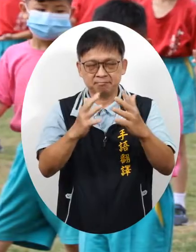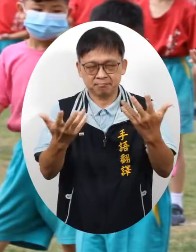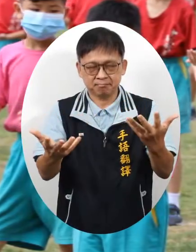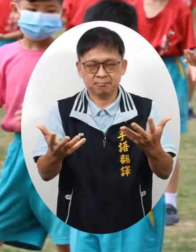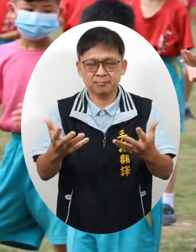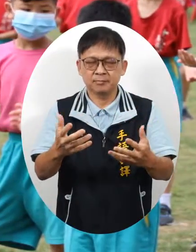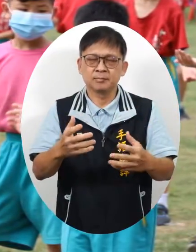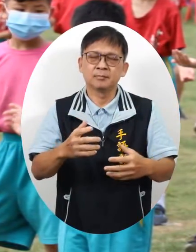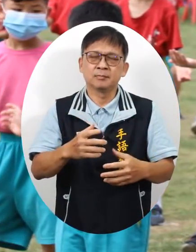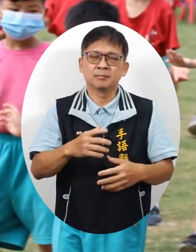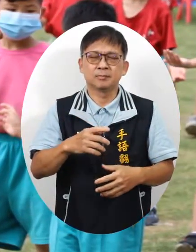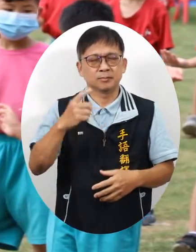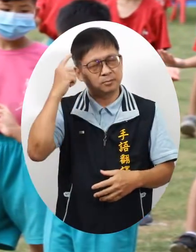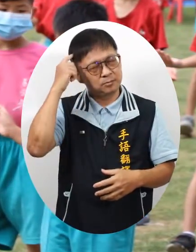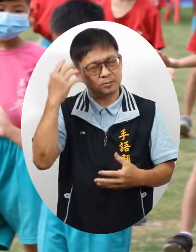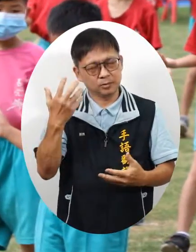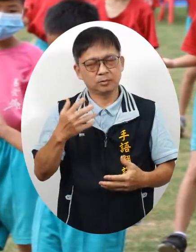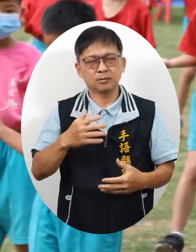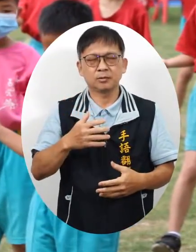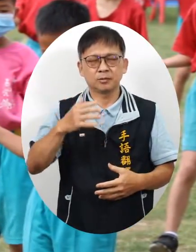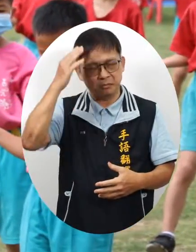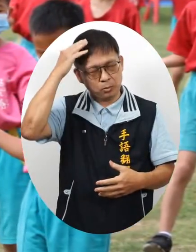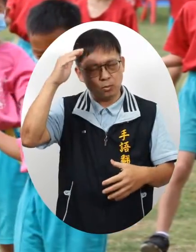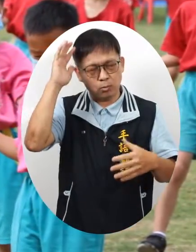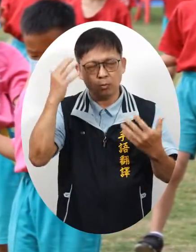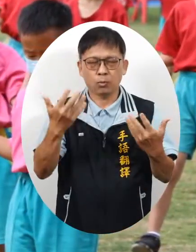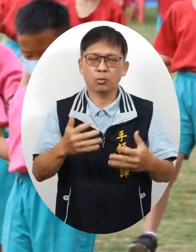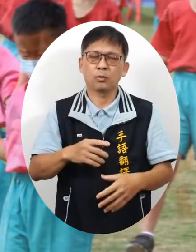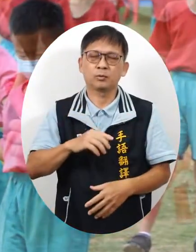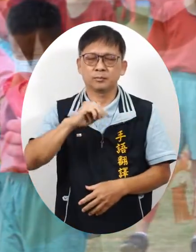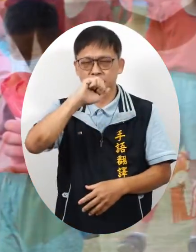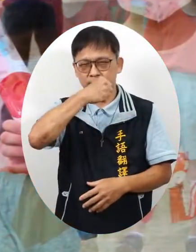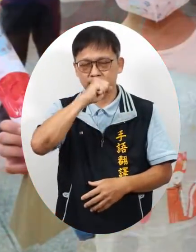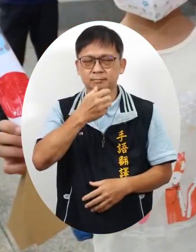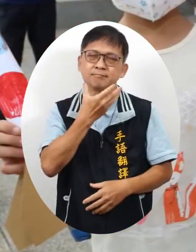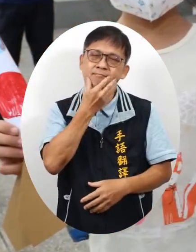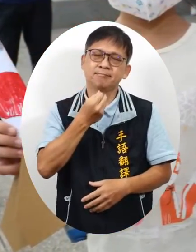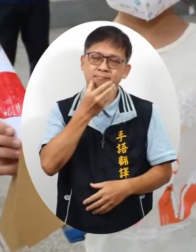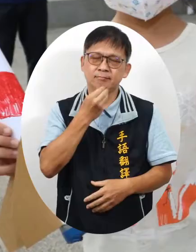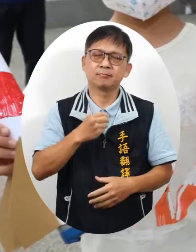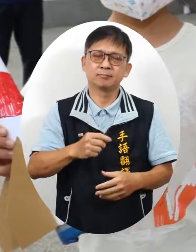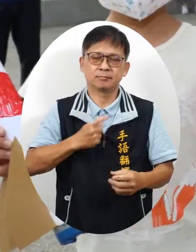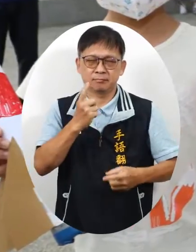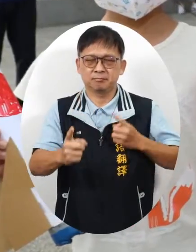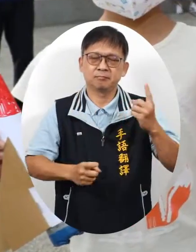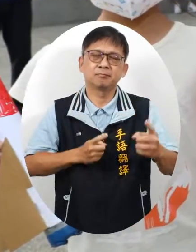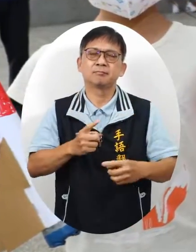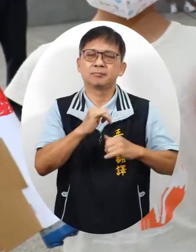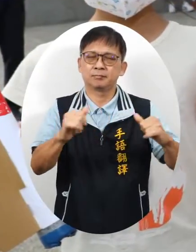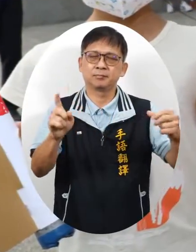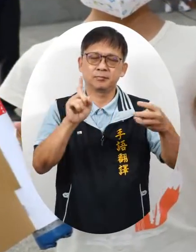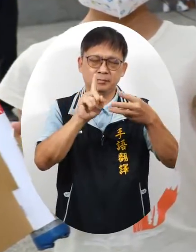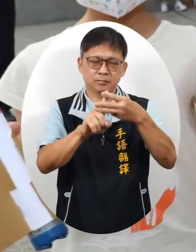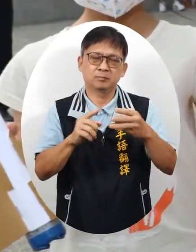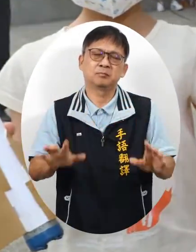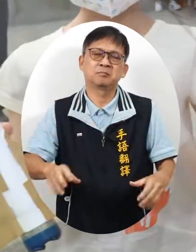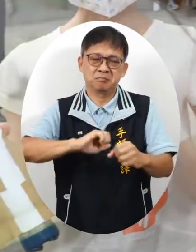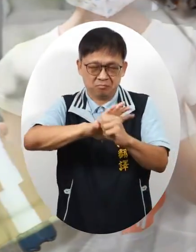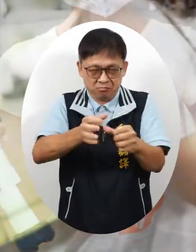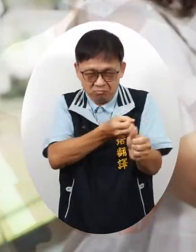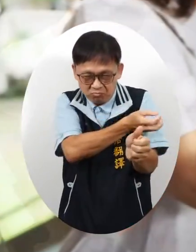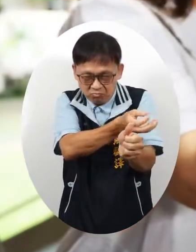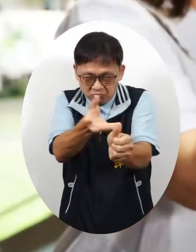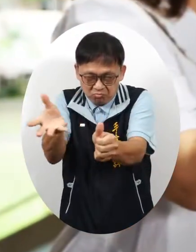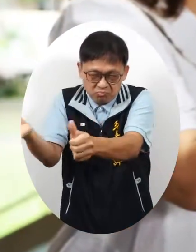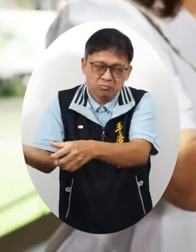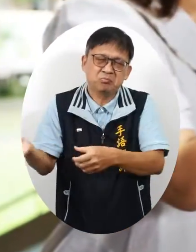们看到战争，更应该珍惜我们活在台湾的安全、自由与民主。